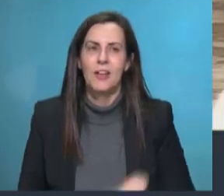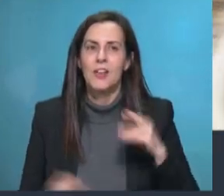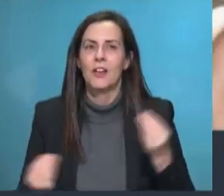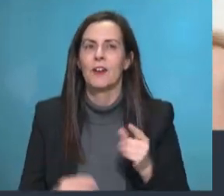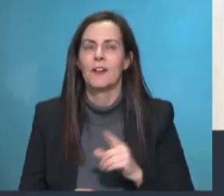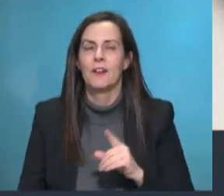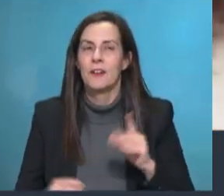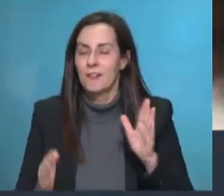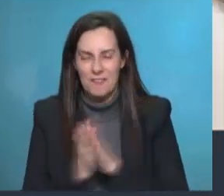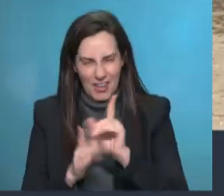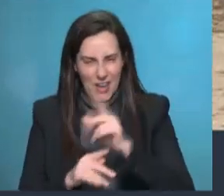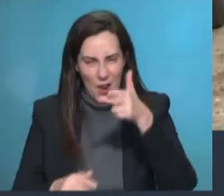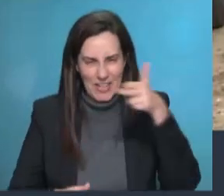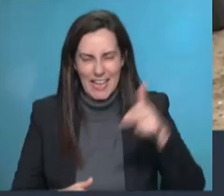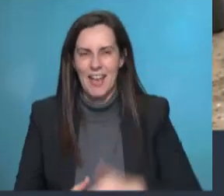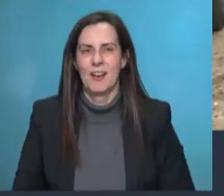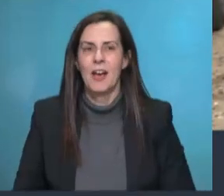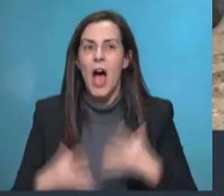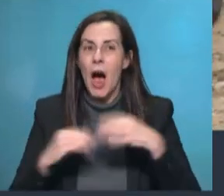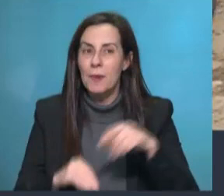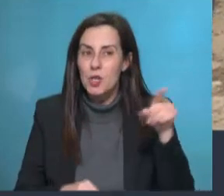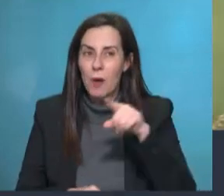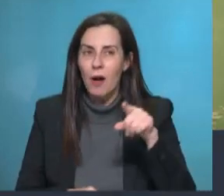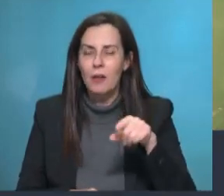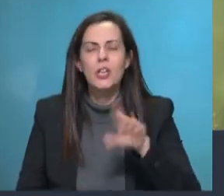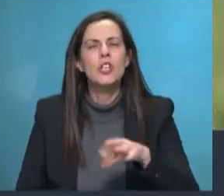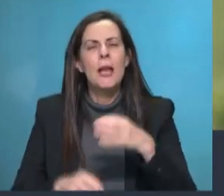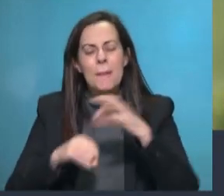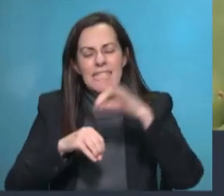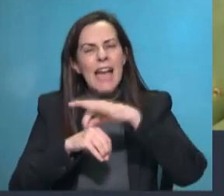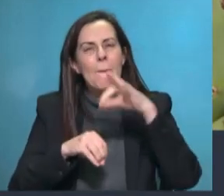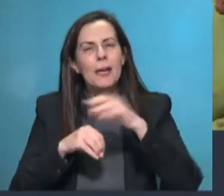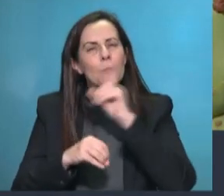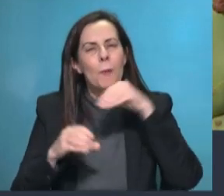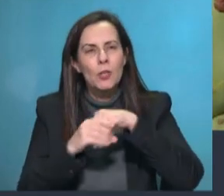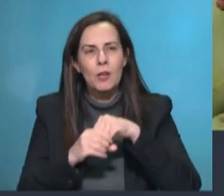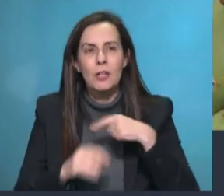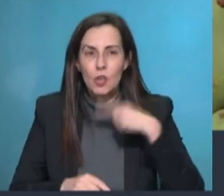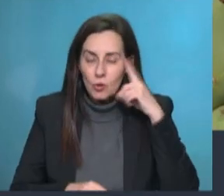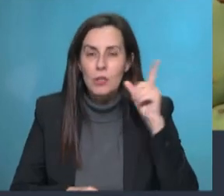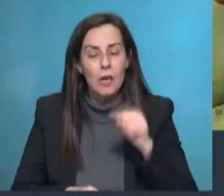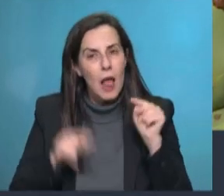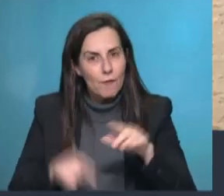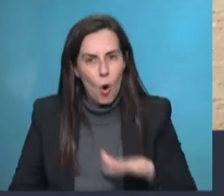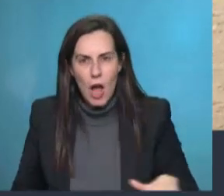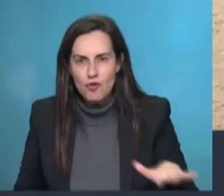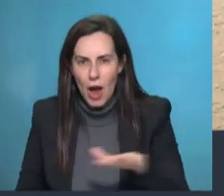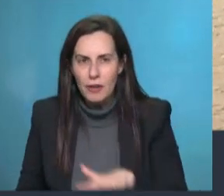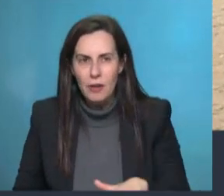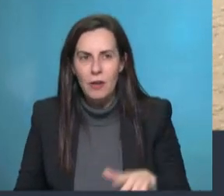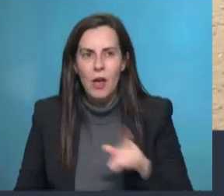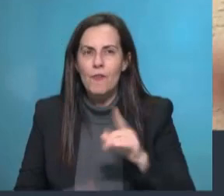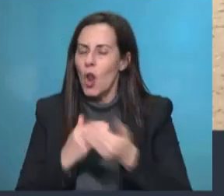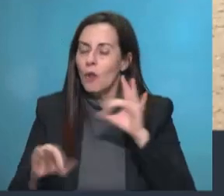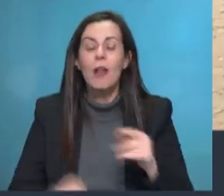שזה לא לצלם משפחת צבג מגדלת כנ סברס אני רק יודעת שצריך לבוא לשטח ולא לפני